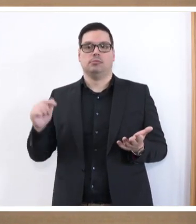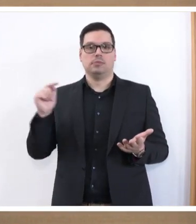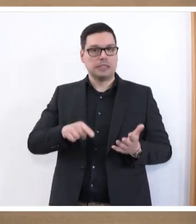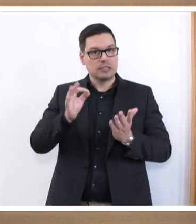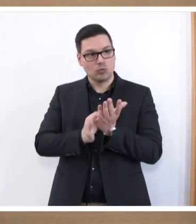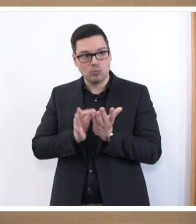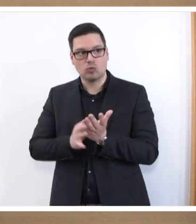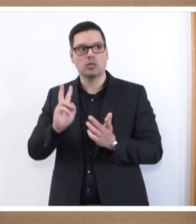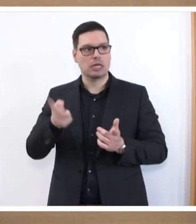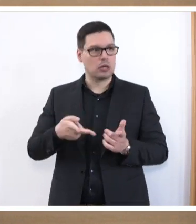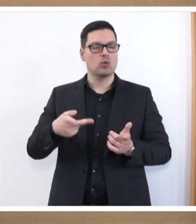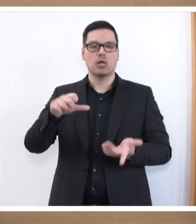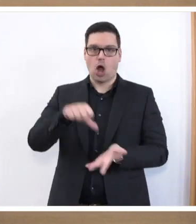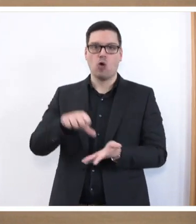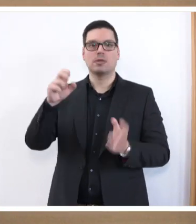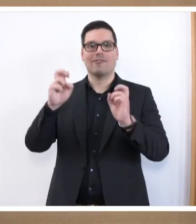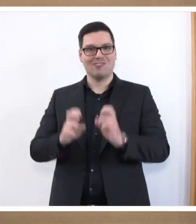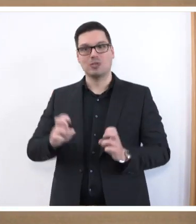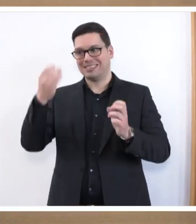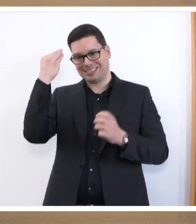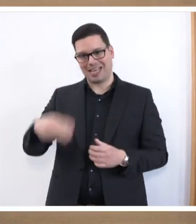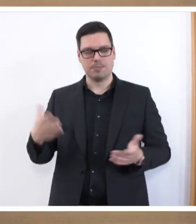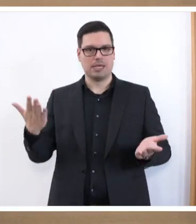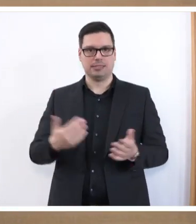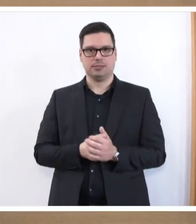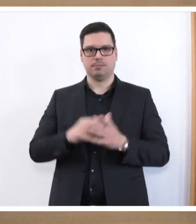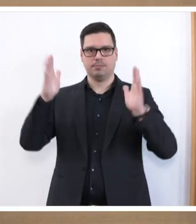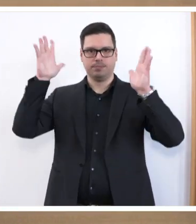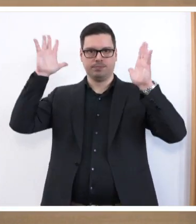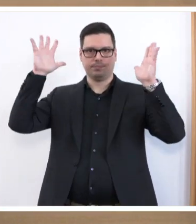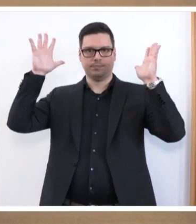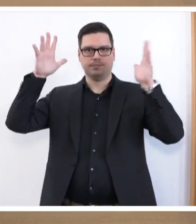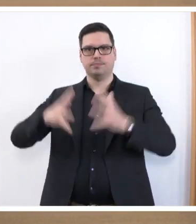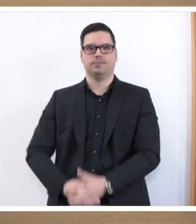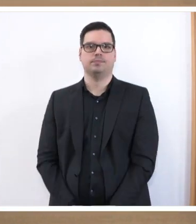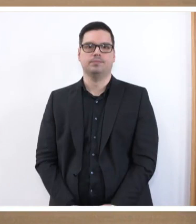Kommune auch seinen Hauptwohnsitz anmelden, liebe Kolleginnen und Kollegen.